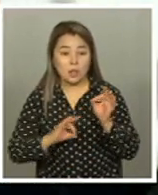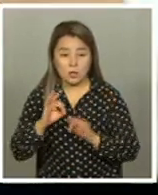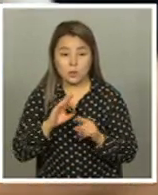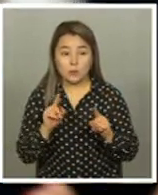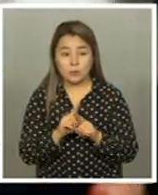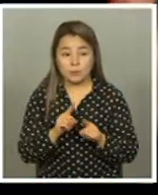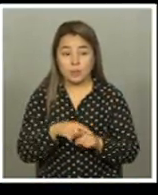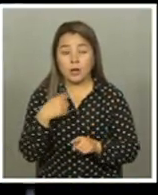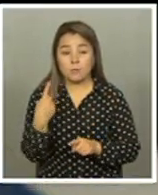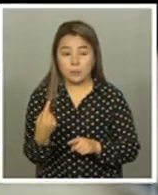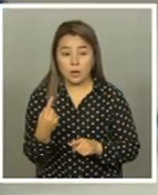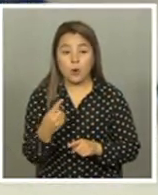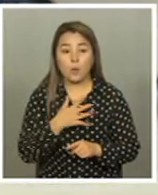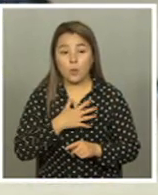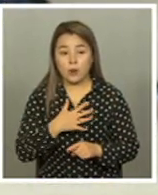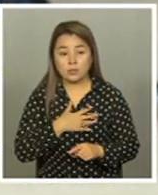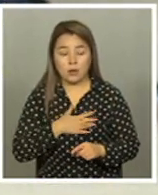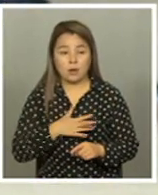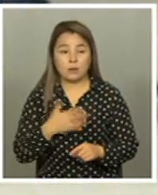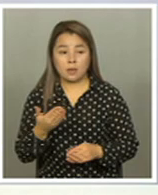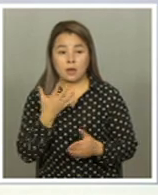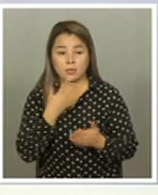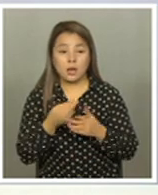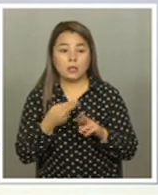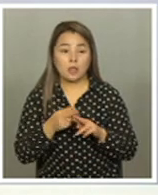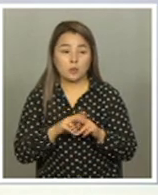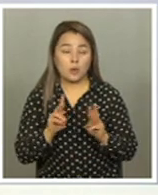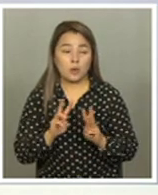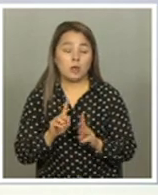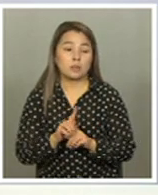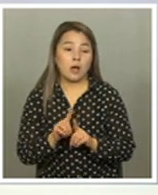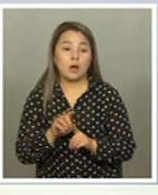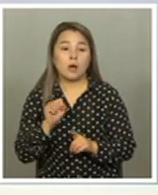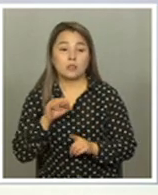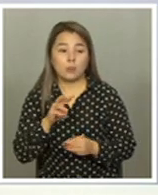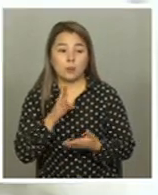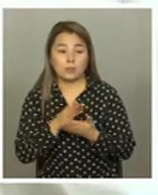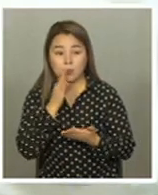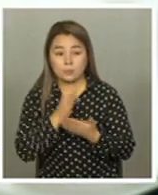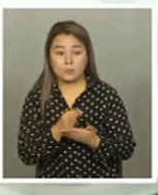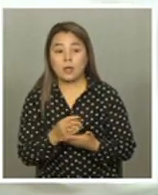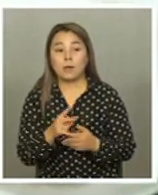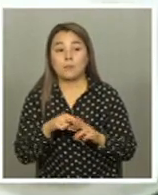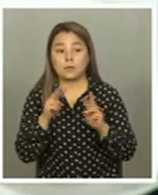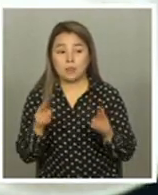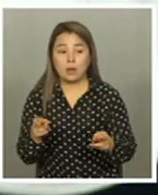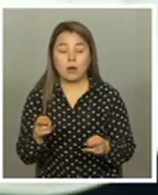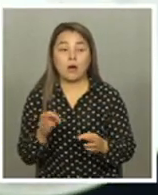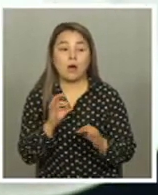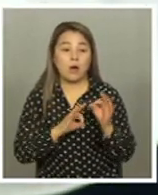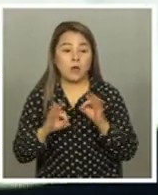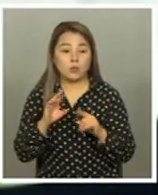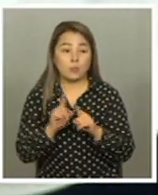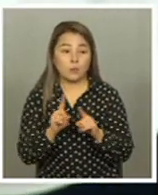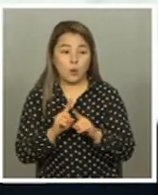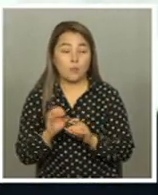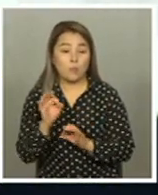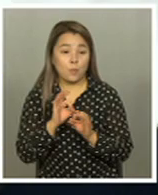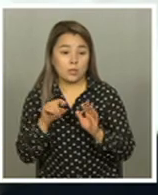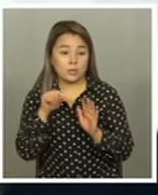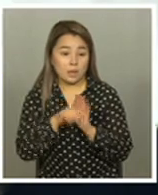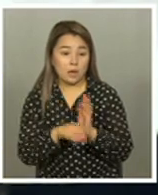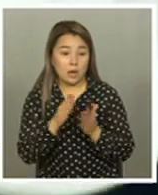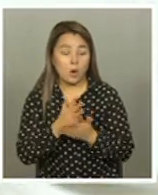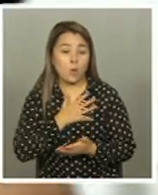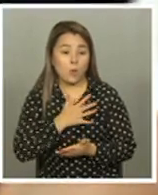1 оттек атомынан тұрады. Сонымен қатар бірдей атомдардан тұратын молекулалар ол